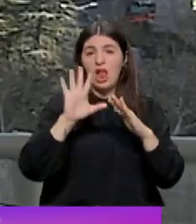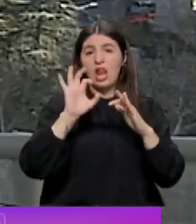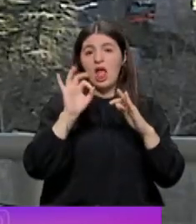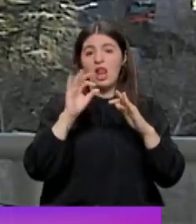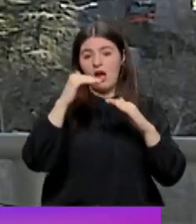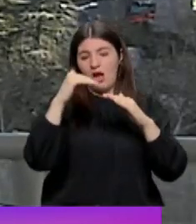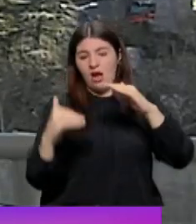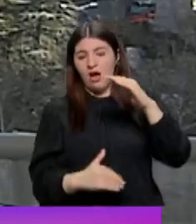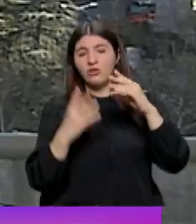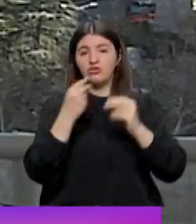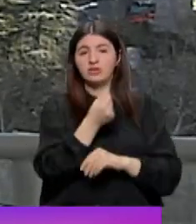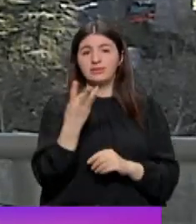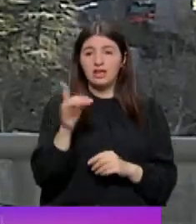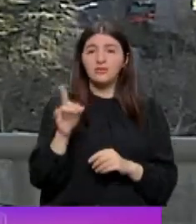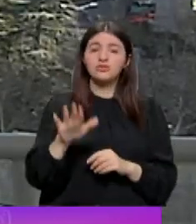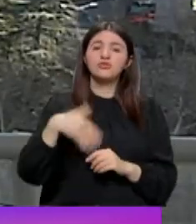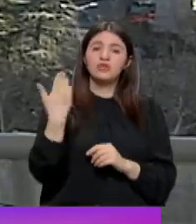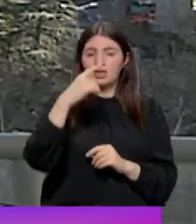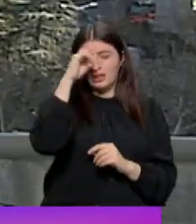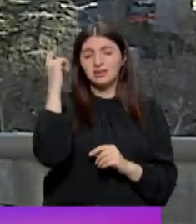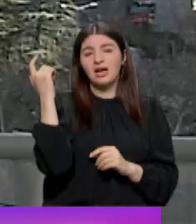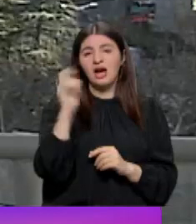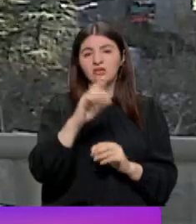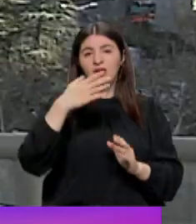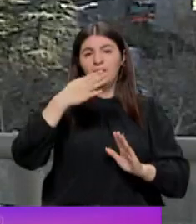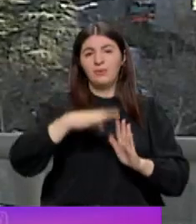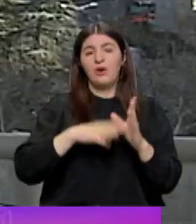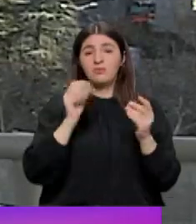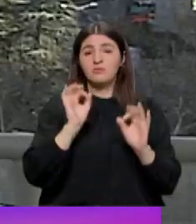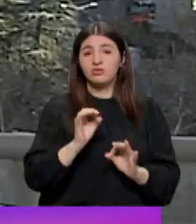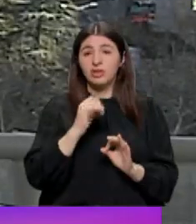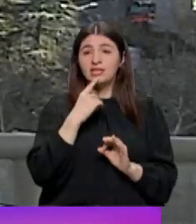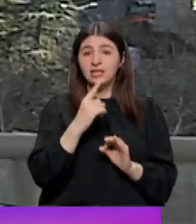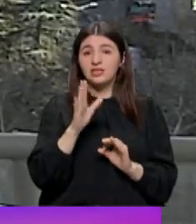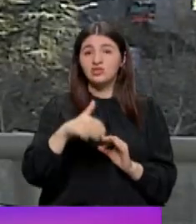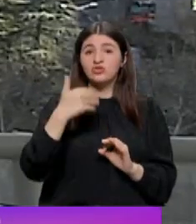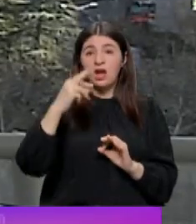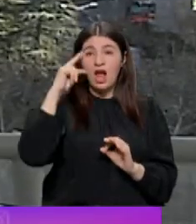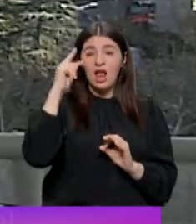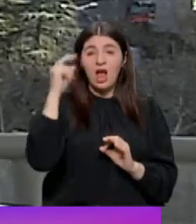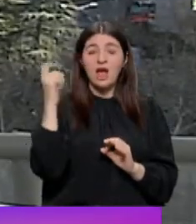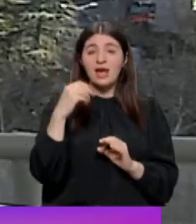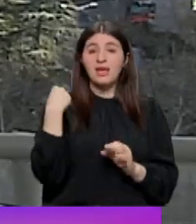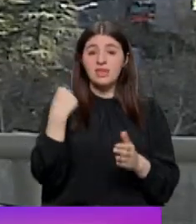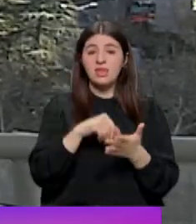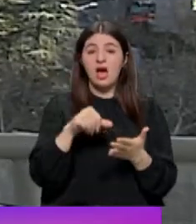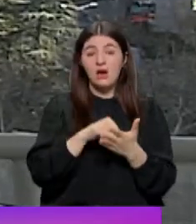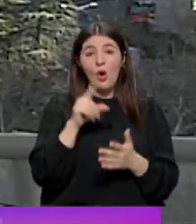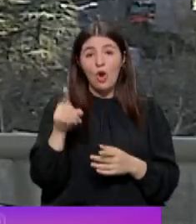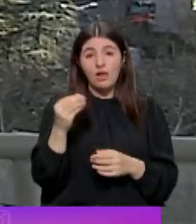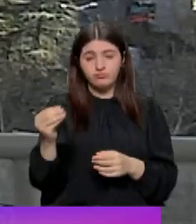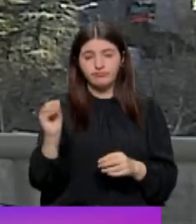altında gerçekleşecek rakamlar. Sonra yaz aylarında düşer denildikten sonra Aralık ayına yeni tarih oraya